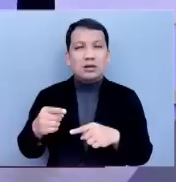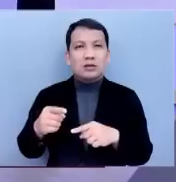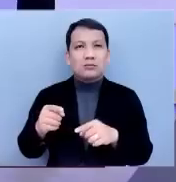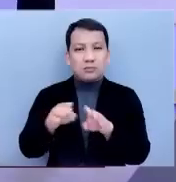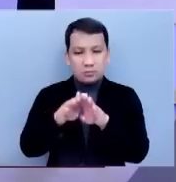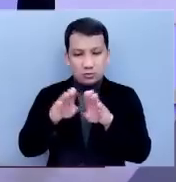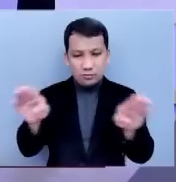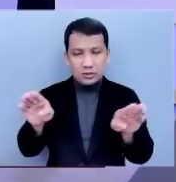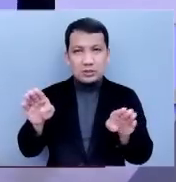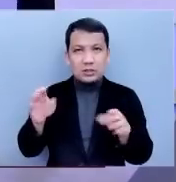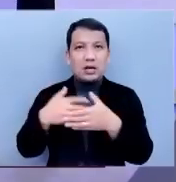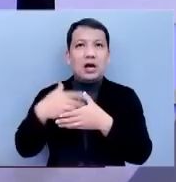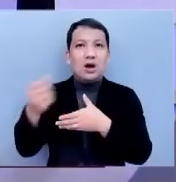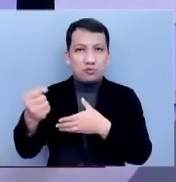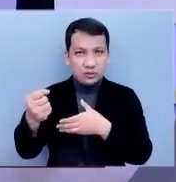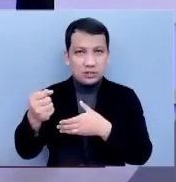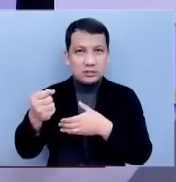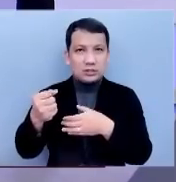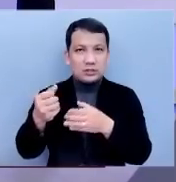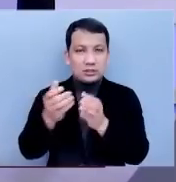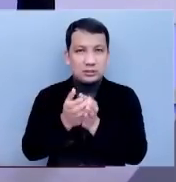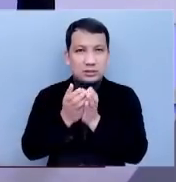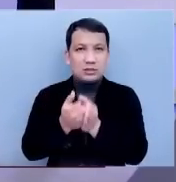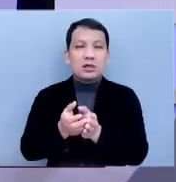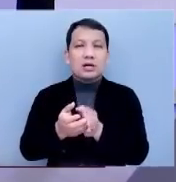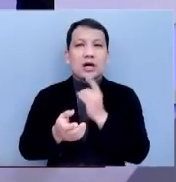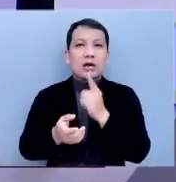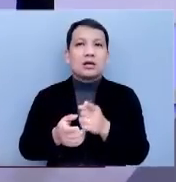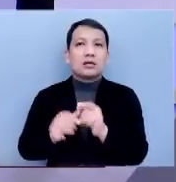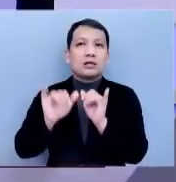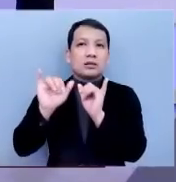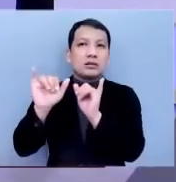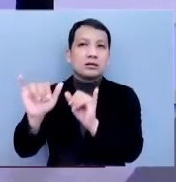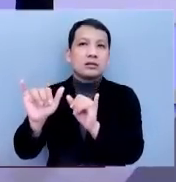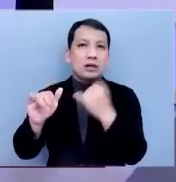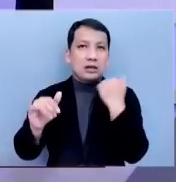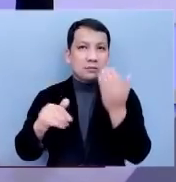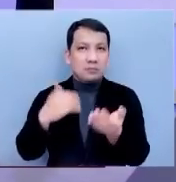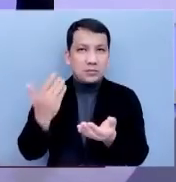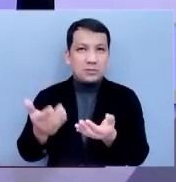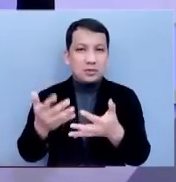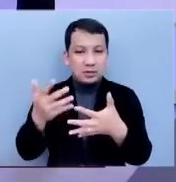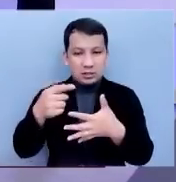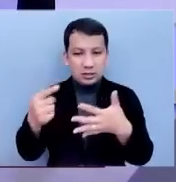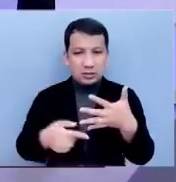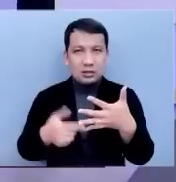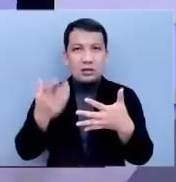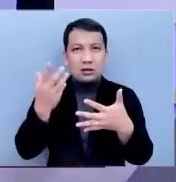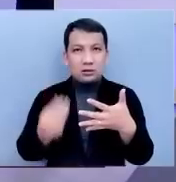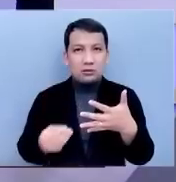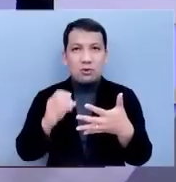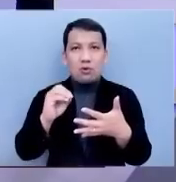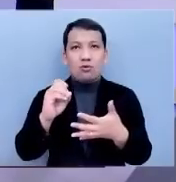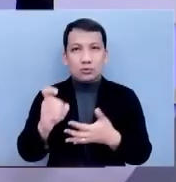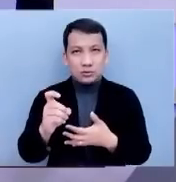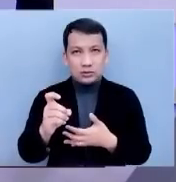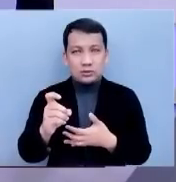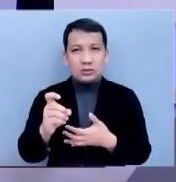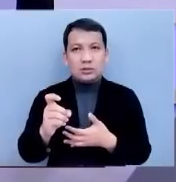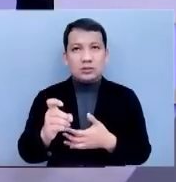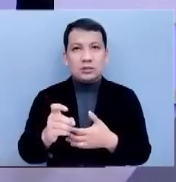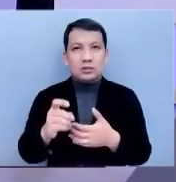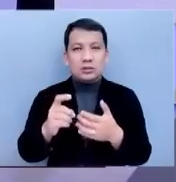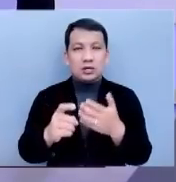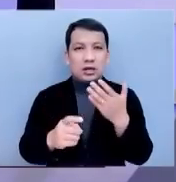ito mula po sa labas. So kung sakali, maaari pa rin mamatay ang lima dahil sa kawalan ng oxygen bagamat 5 pulgada